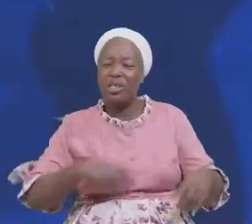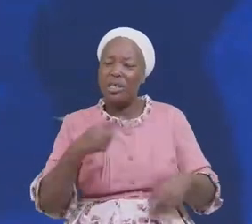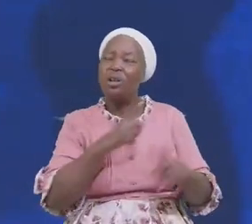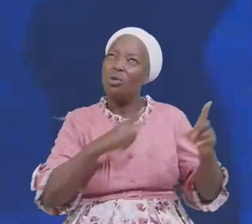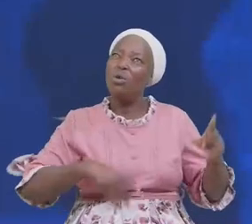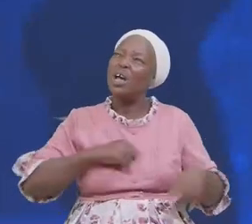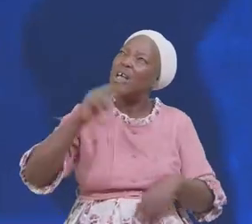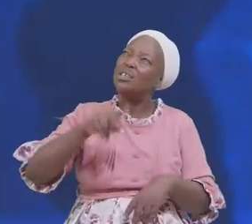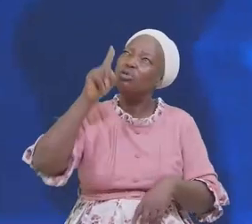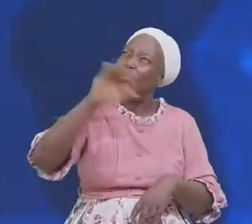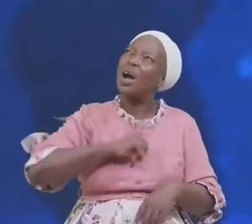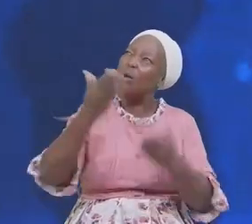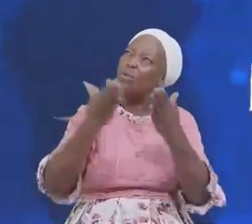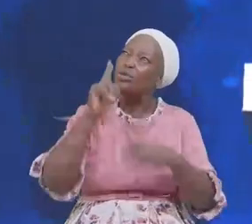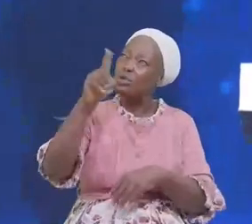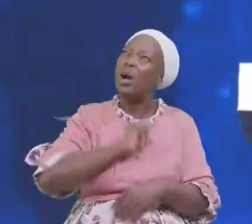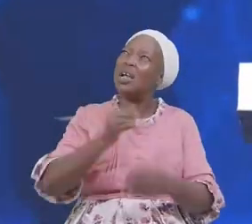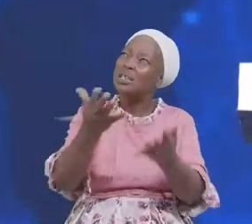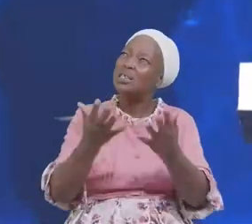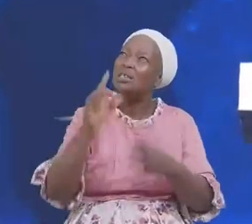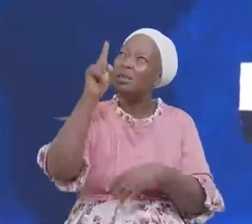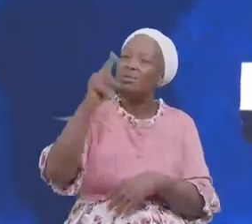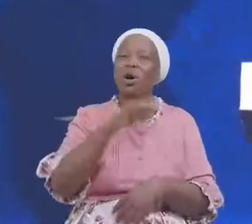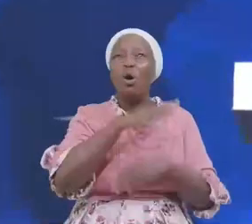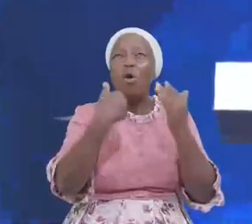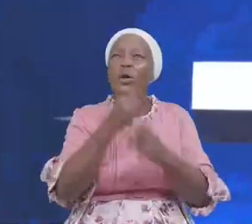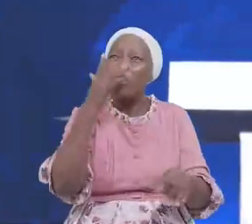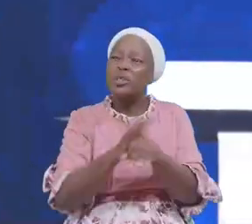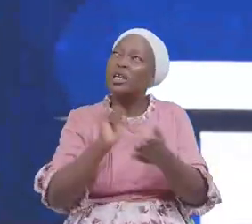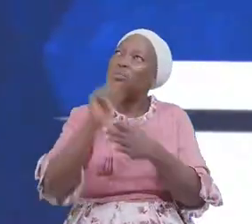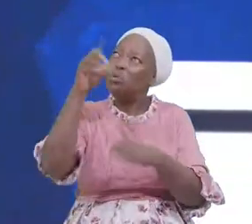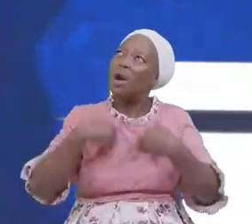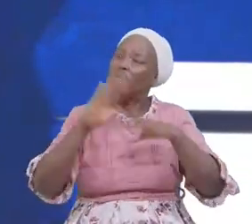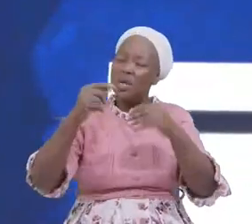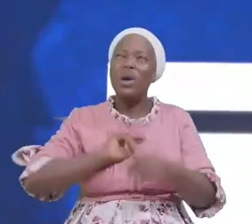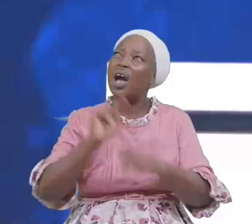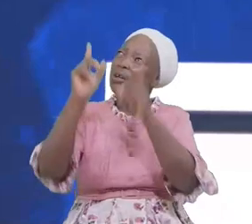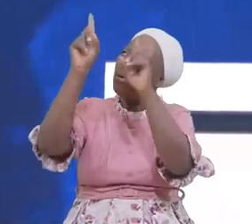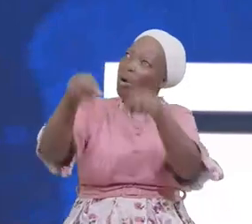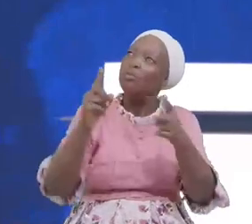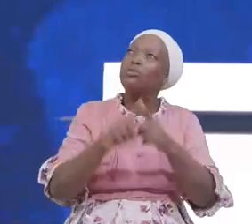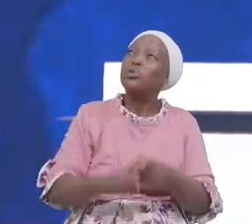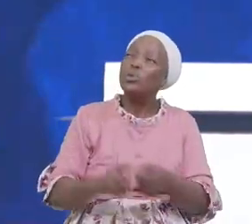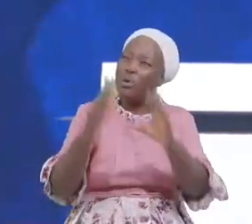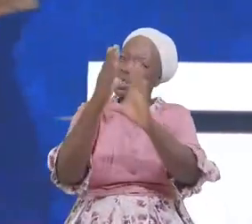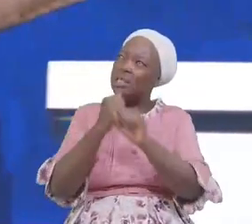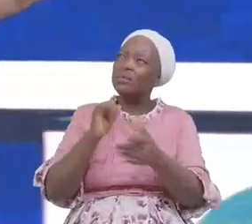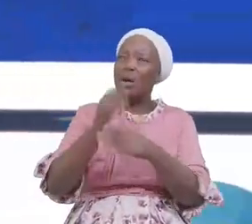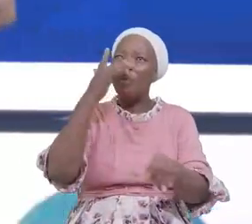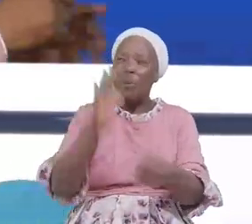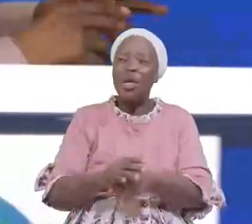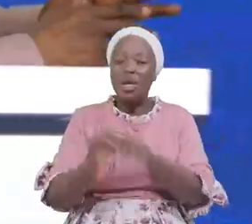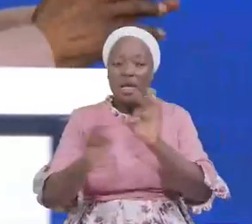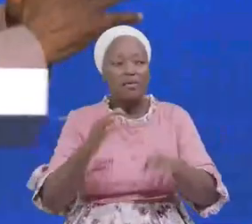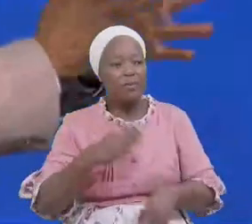de toi. Je te veux. Je te désire. Toutes les promesses que tu as données, je viens recevoir les promesses. Si